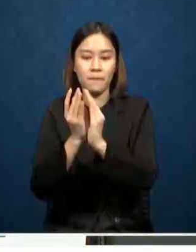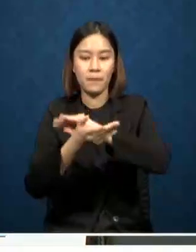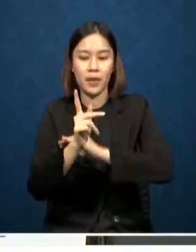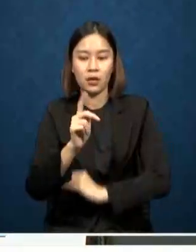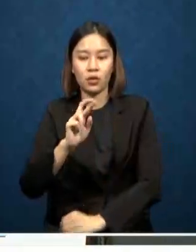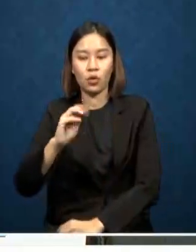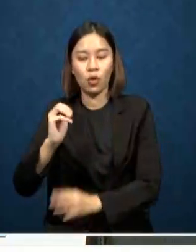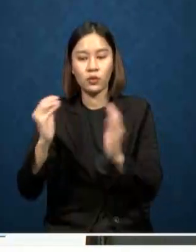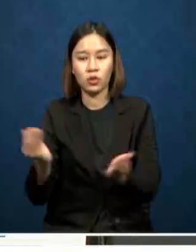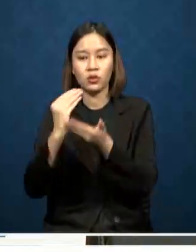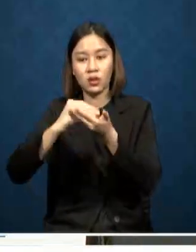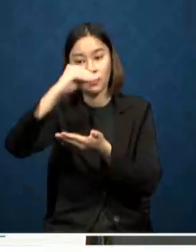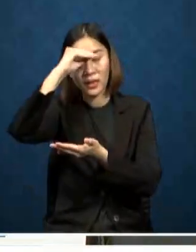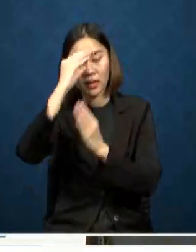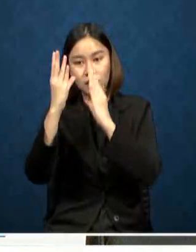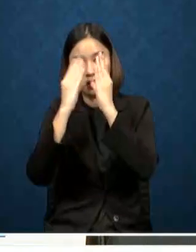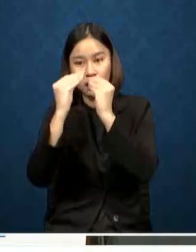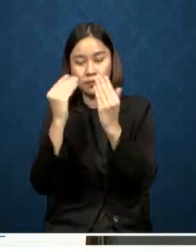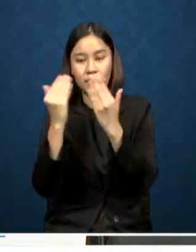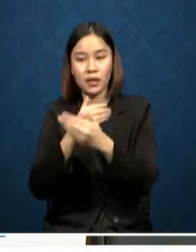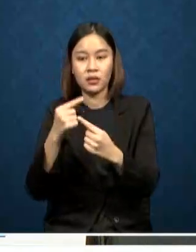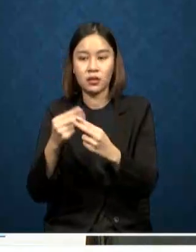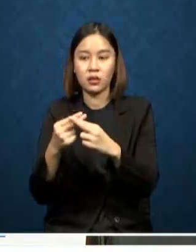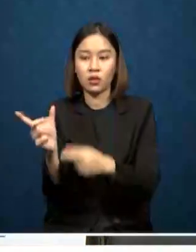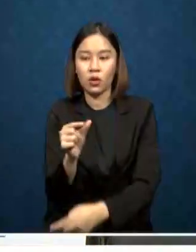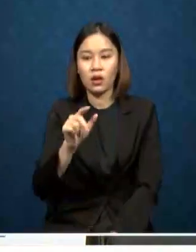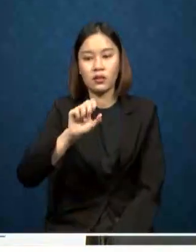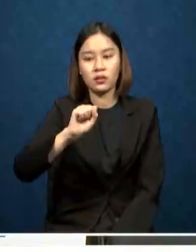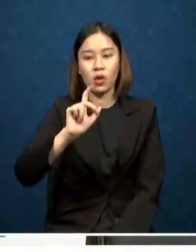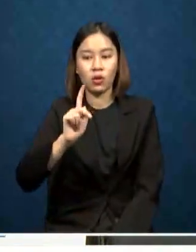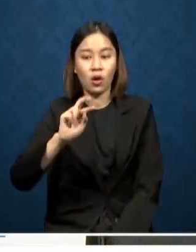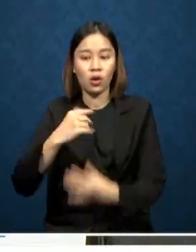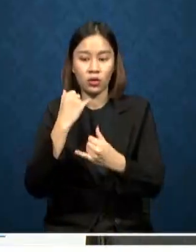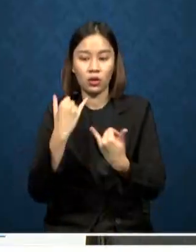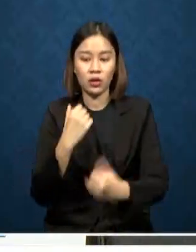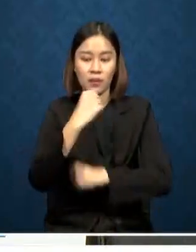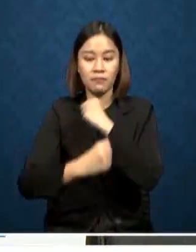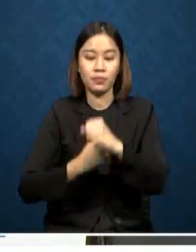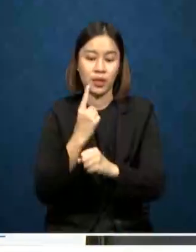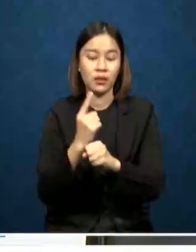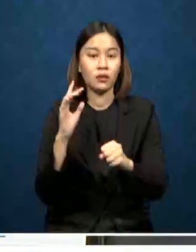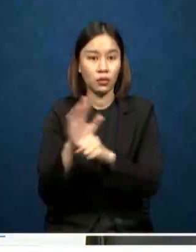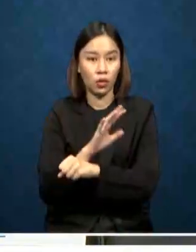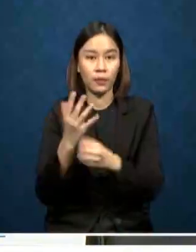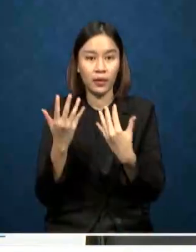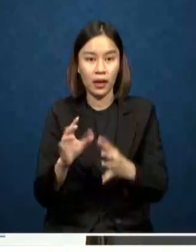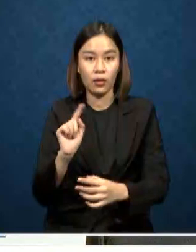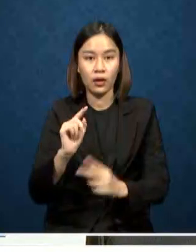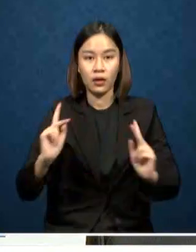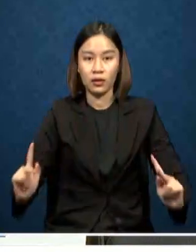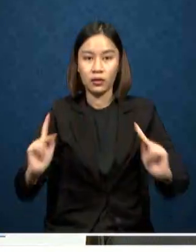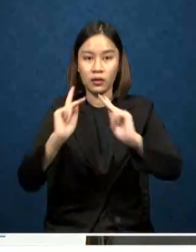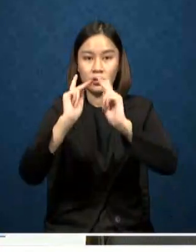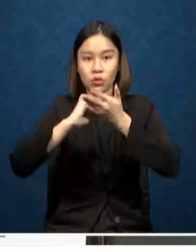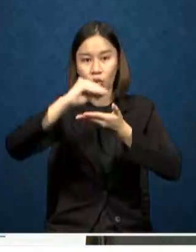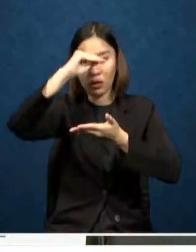เรียนรู้ที่ชื่อย่อว่าสกรบัดนี้เป็นเวลา 1ปีแล้วครับท่านประธานที่กระทรวงศึกษาไม่